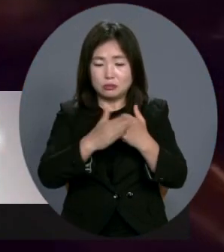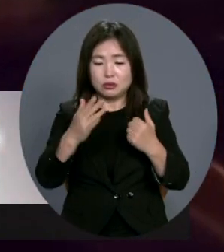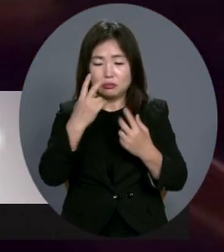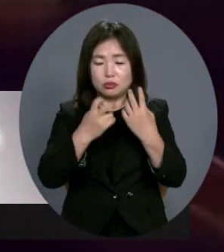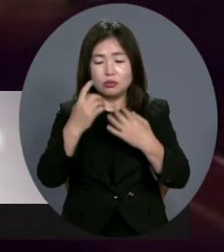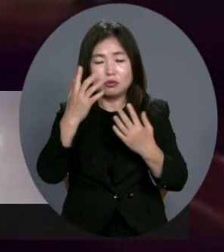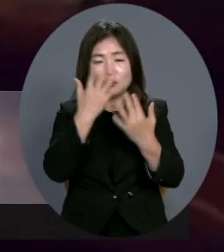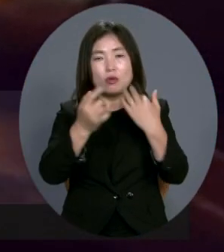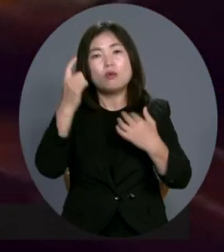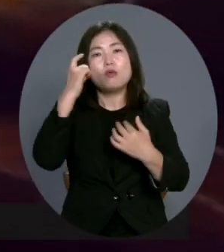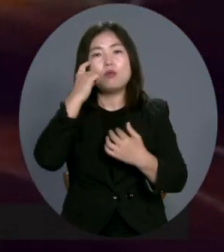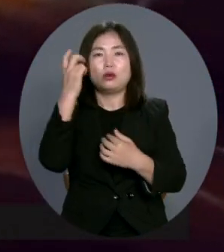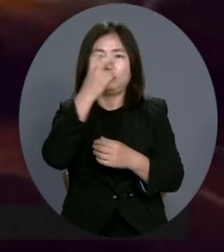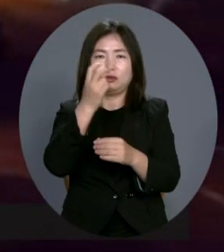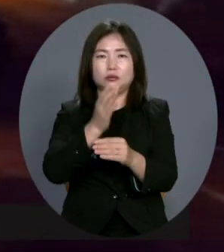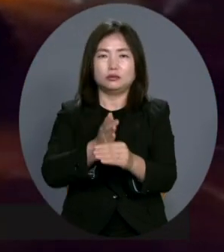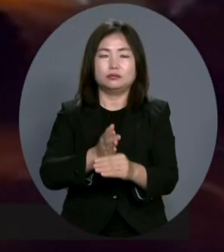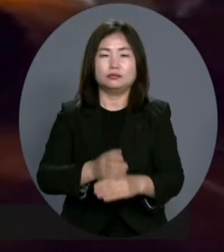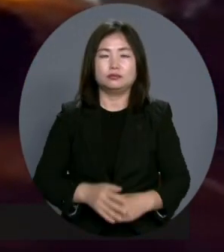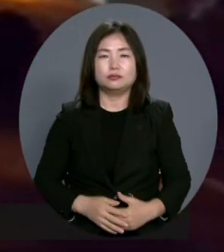정확한 화재 원인을 조사 중입니다